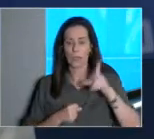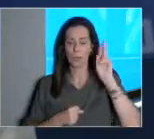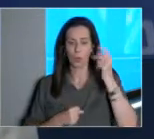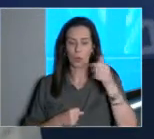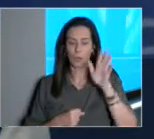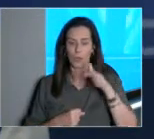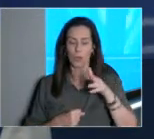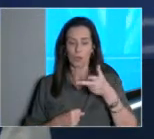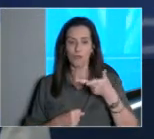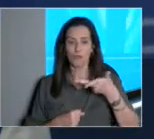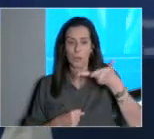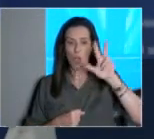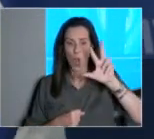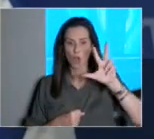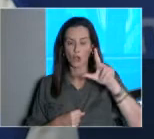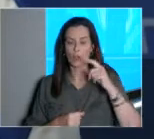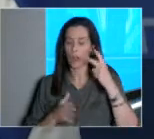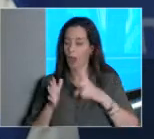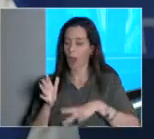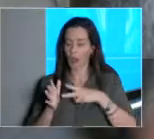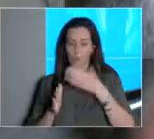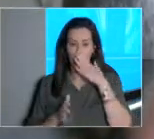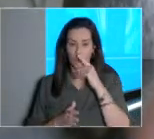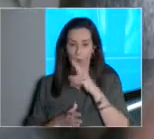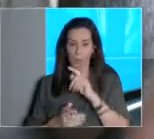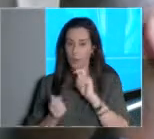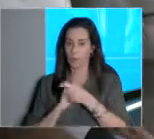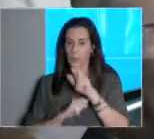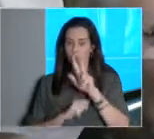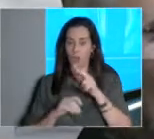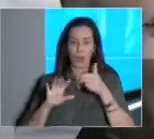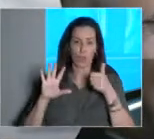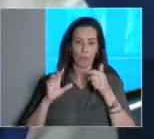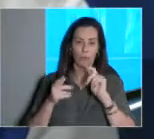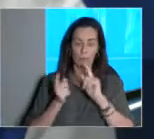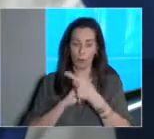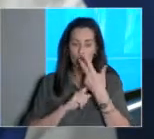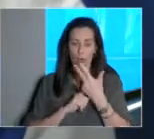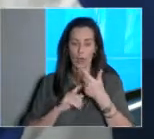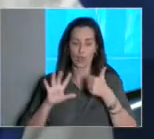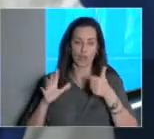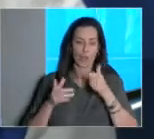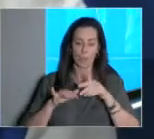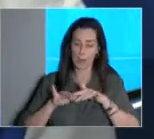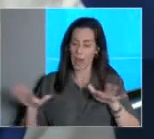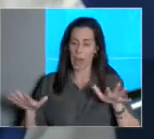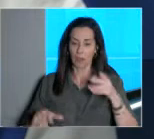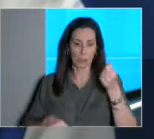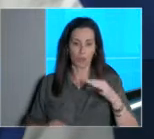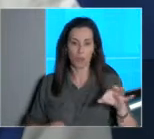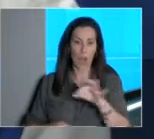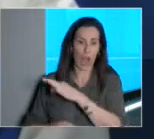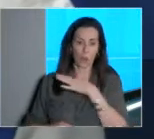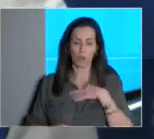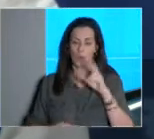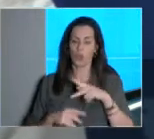שלהם וגם שילשו אותם. הרכבת הקלה בירושלים הפכה משלושה לשישה מיליארד שקל. כסף שלנו, הציבור,